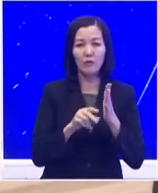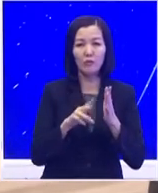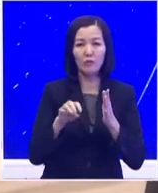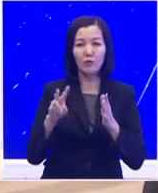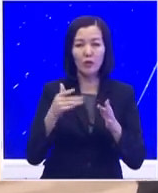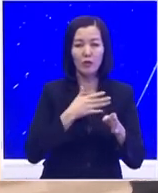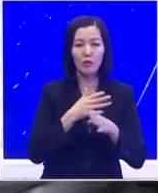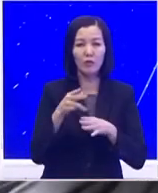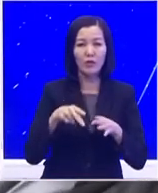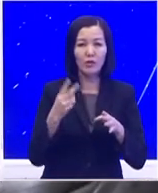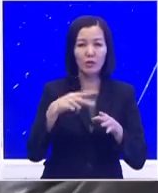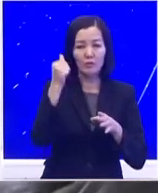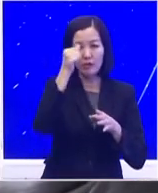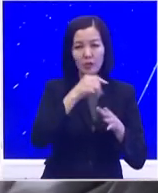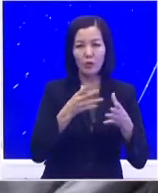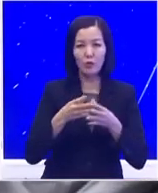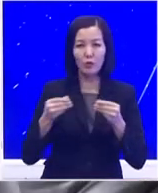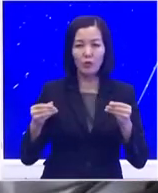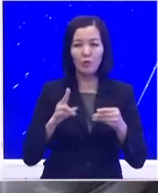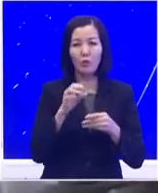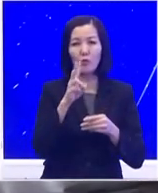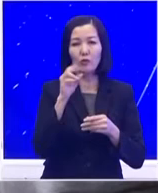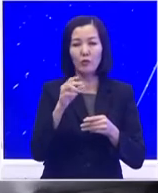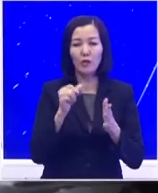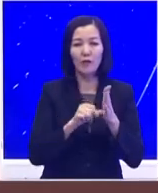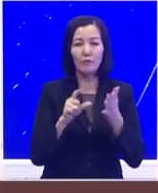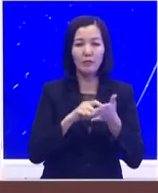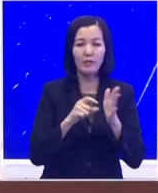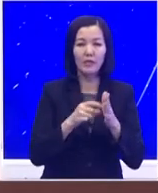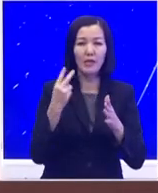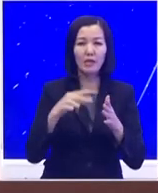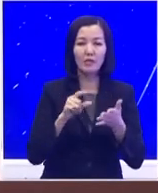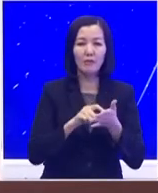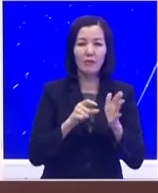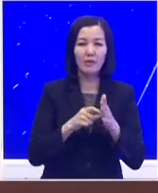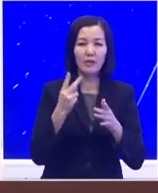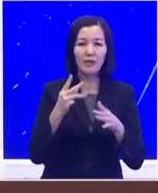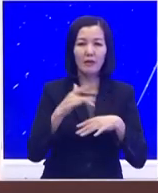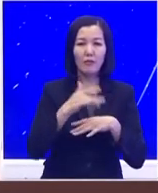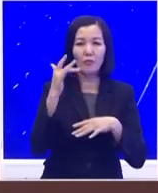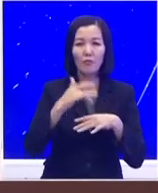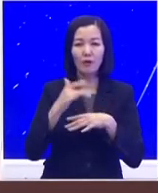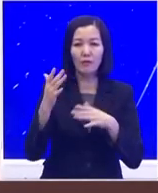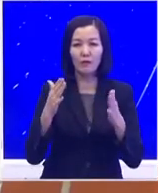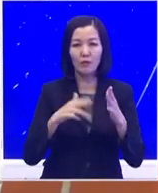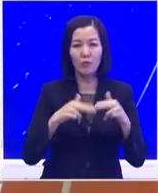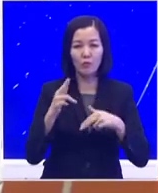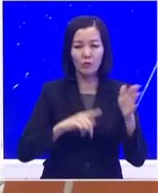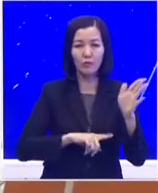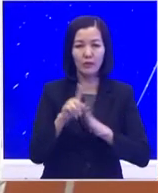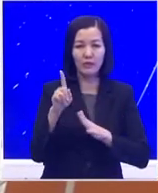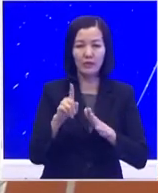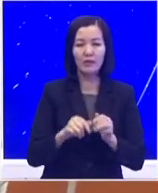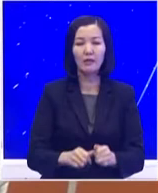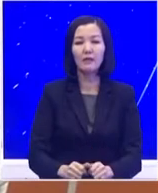бөлінген. 2020 жылдың көктемінде Көксу ауданында 60 пәтерлі және 20 пәтерлі екі көпқабатты тұрғын үйдің құрылысы басталмақ.